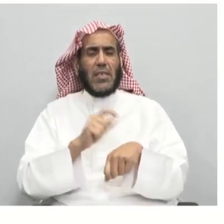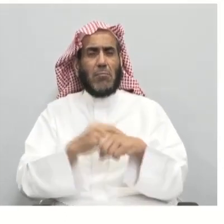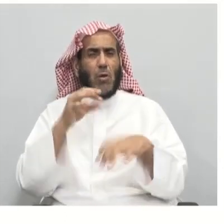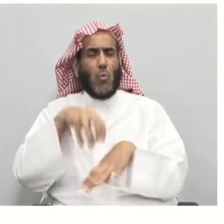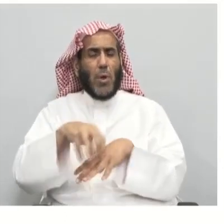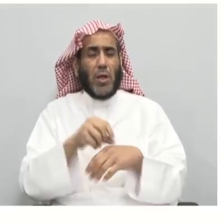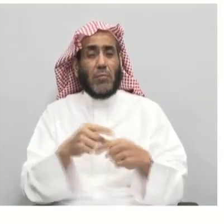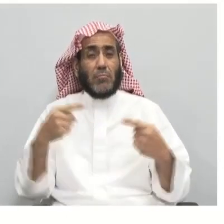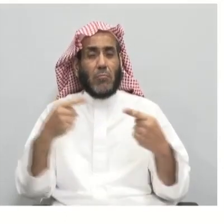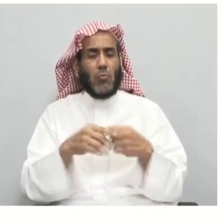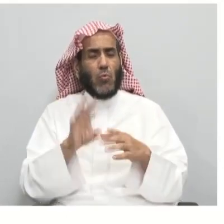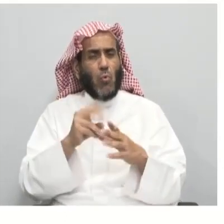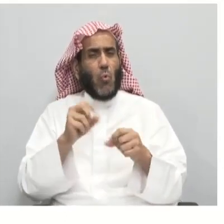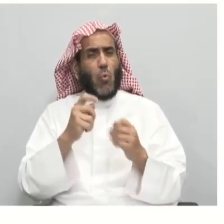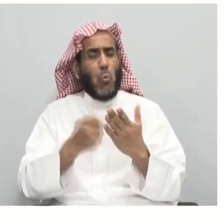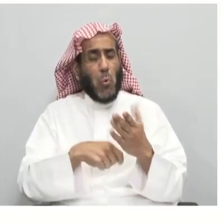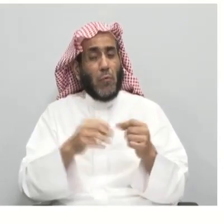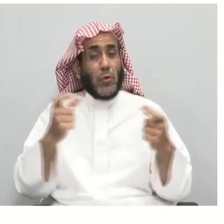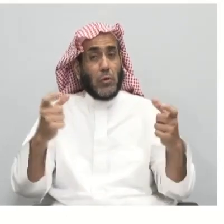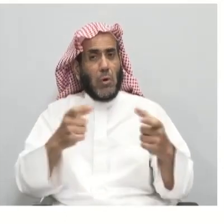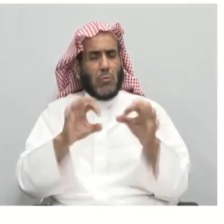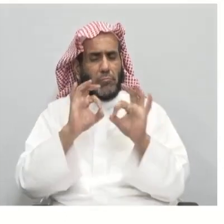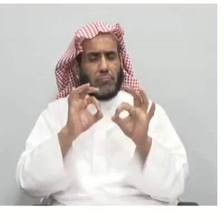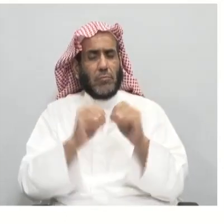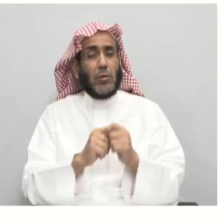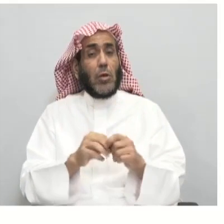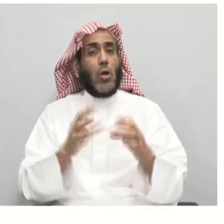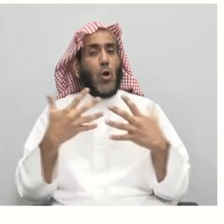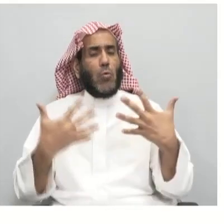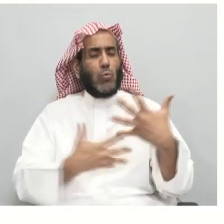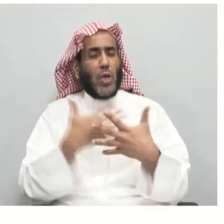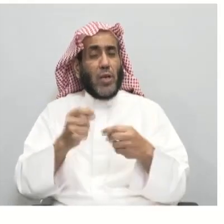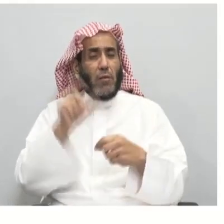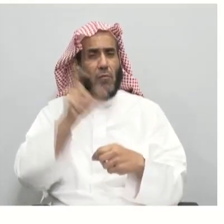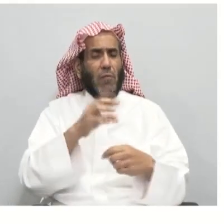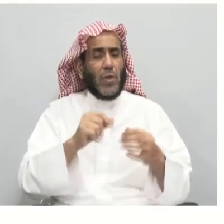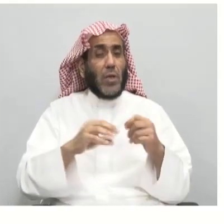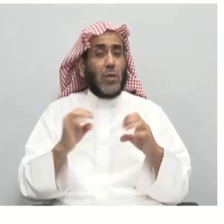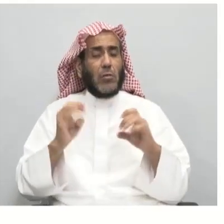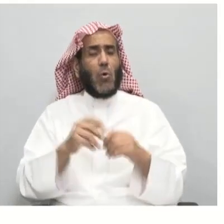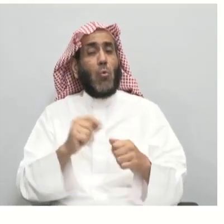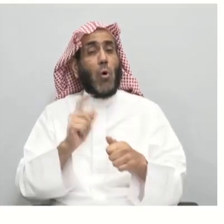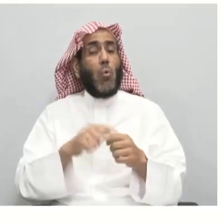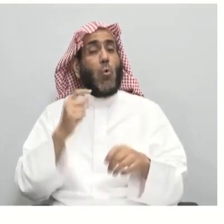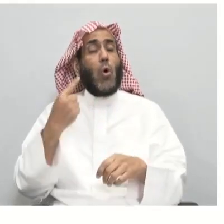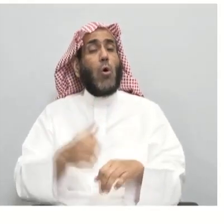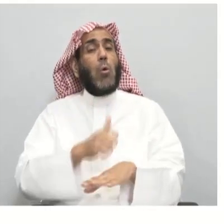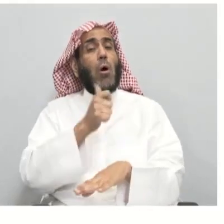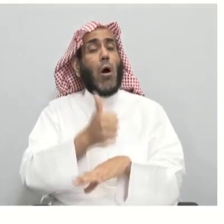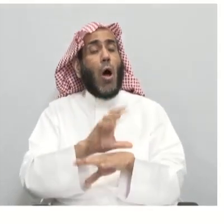والمكان اللذين سيعقد الاجتماع فيهما المشاركين في الاجتماع واولهم الرئيس